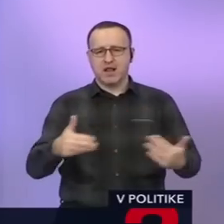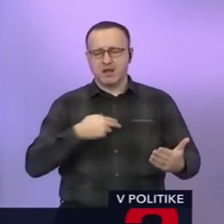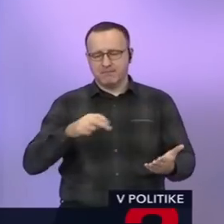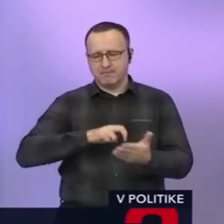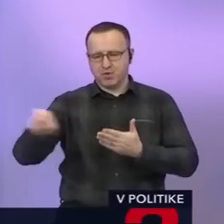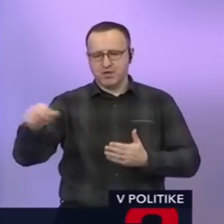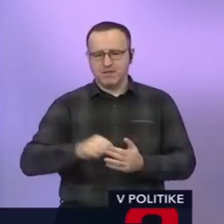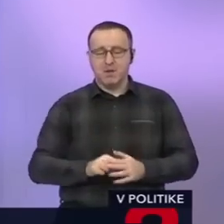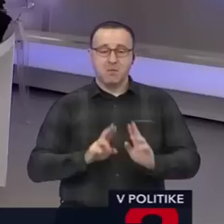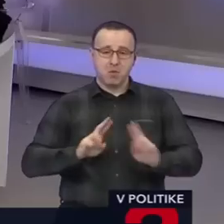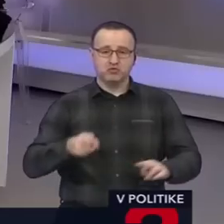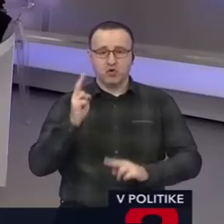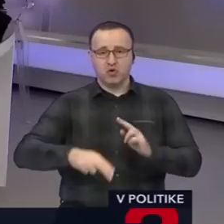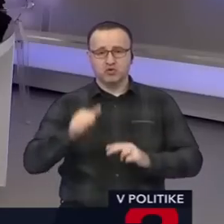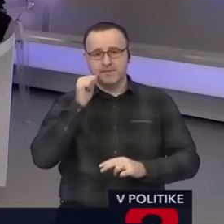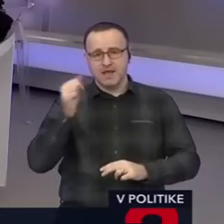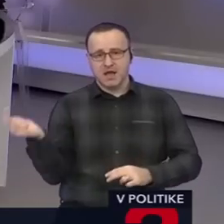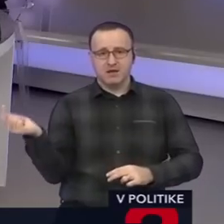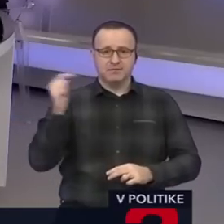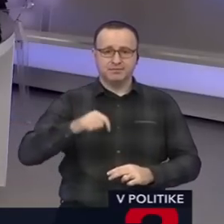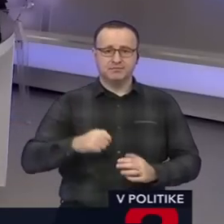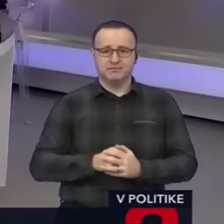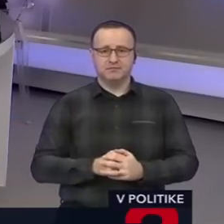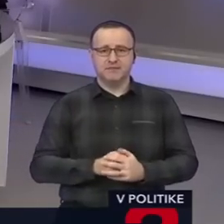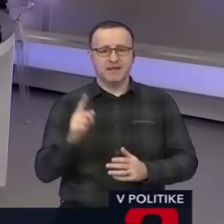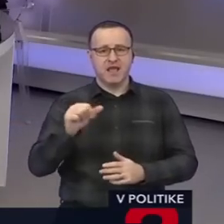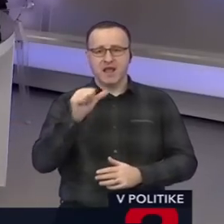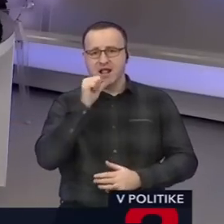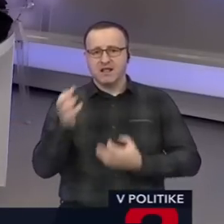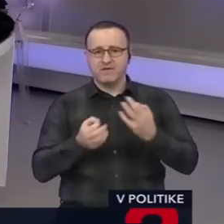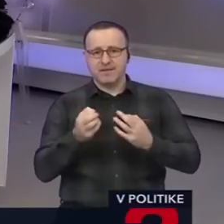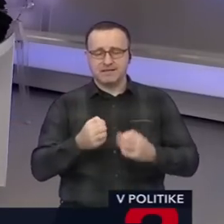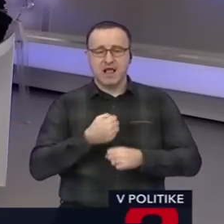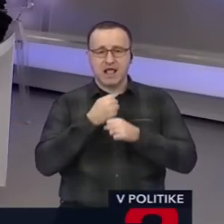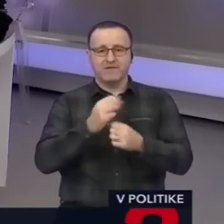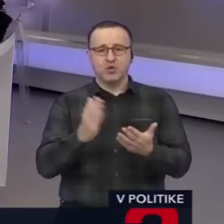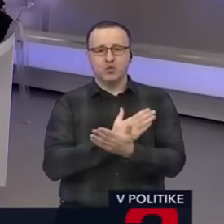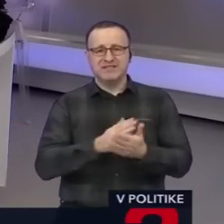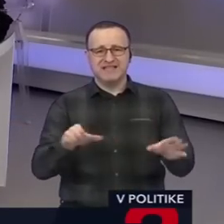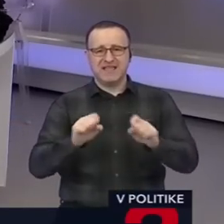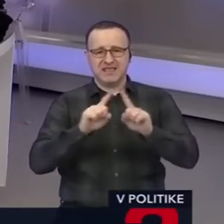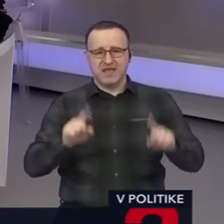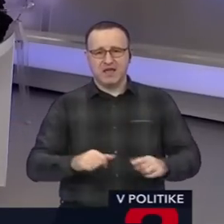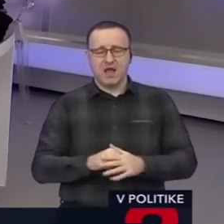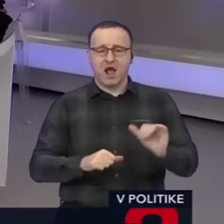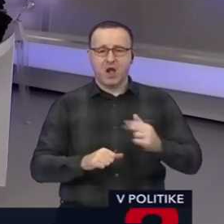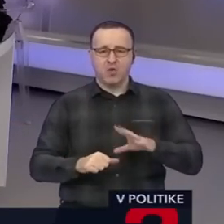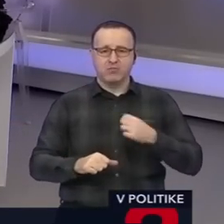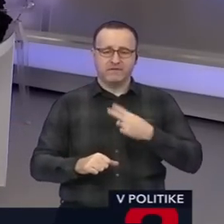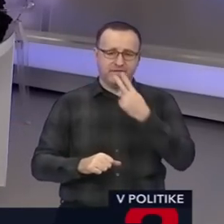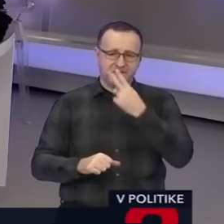že tam na konci dňa prinesiem aj čiže nie len informáciu, ale aj návrh uznesenia. Aby som jednoducho videl, v akom to